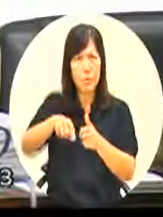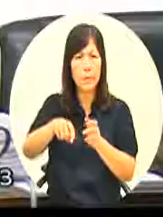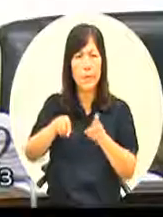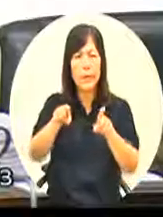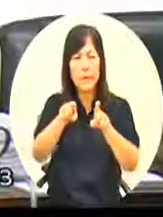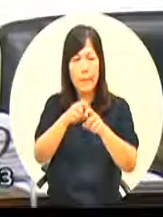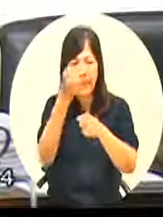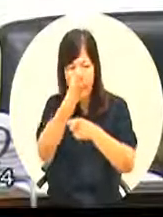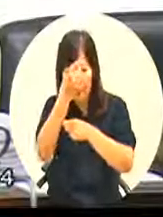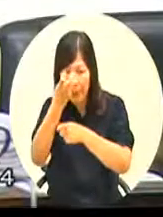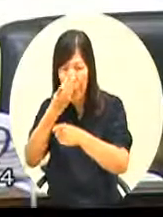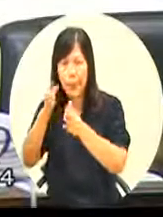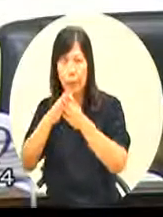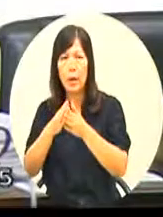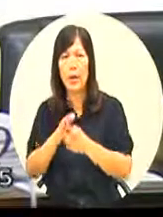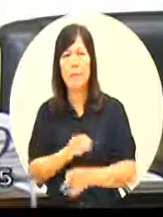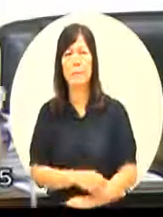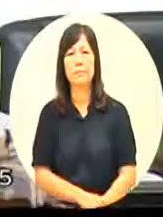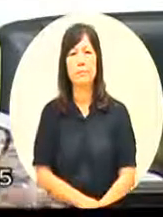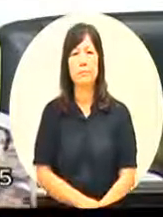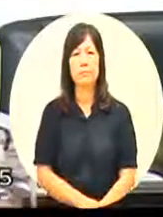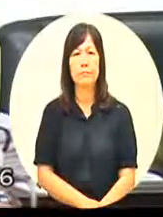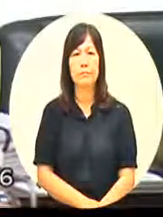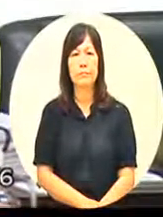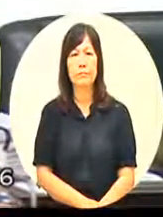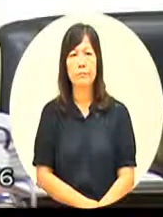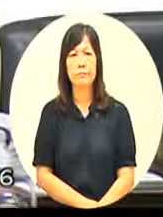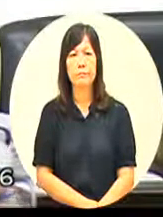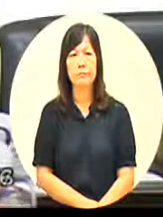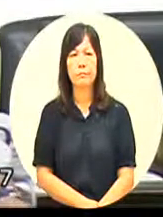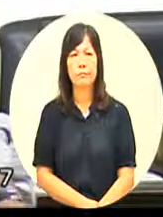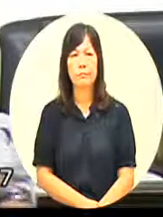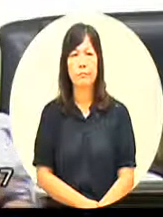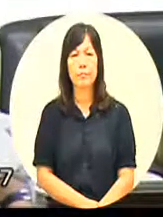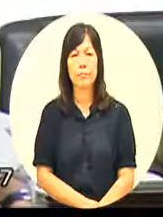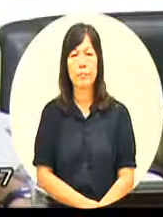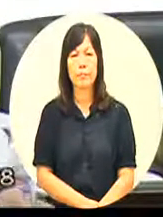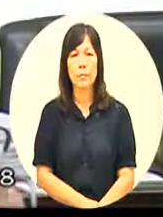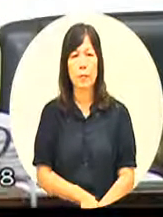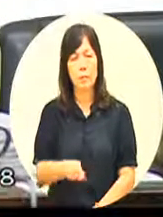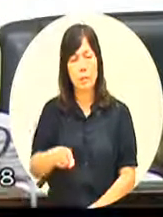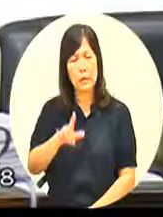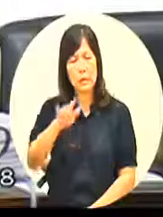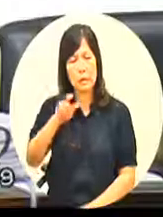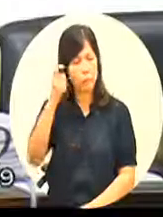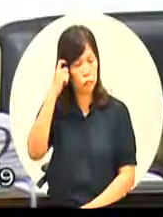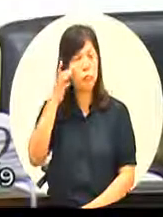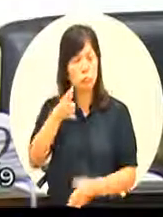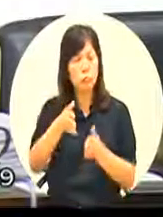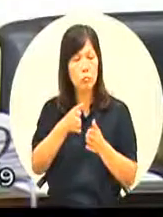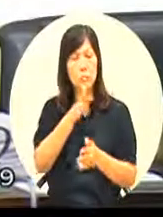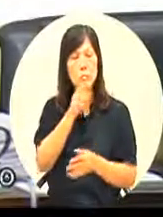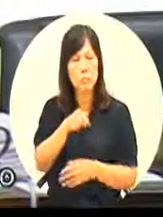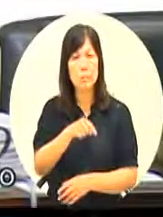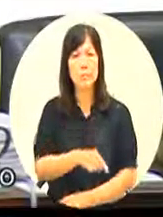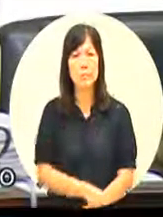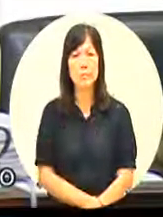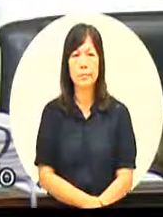盘来检讨了，因为 至少这是老师们的想法，你看吧，